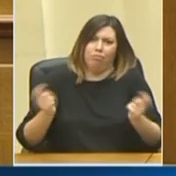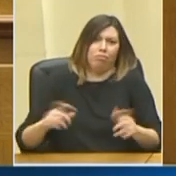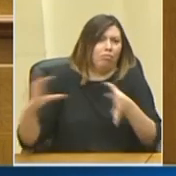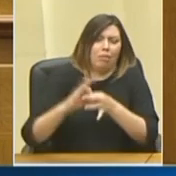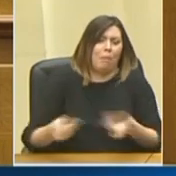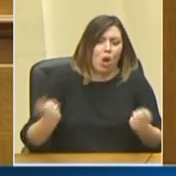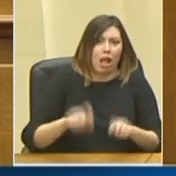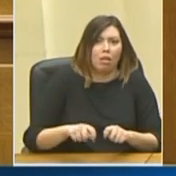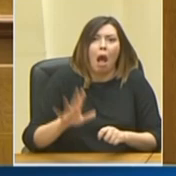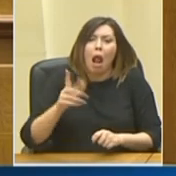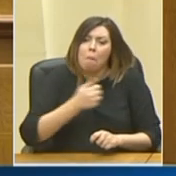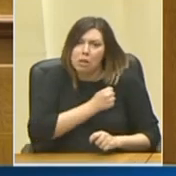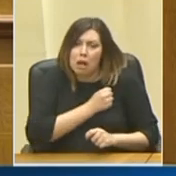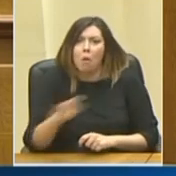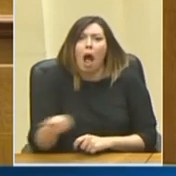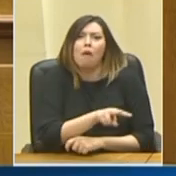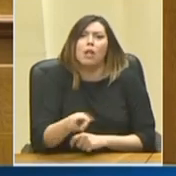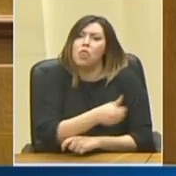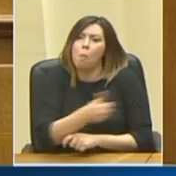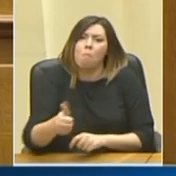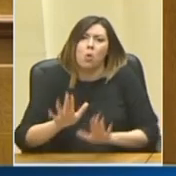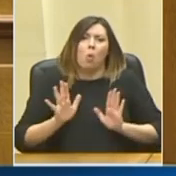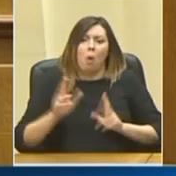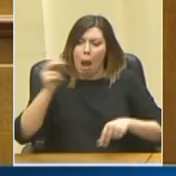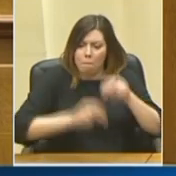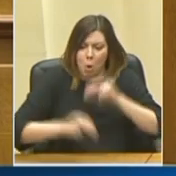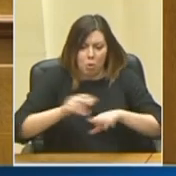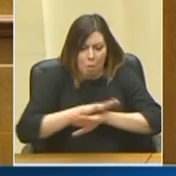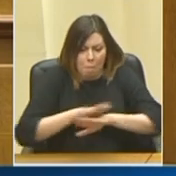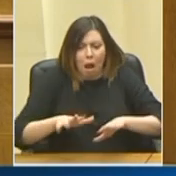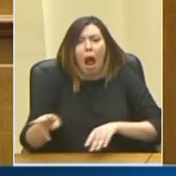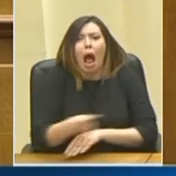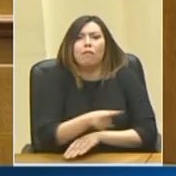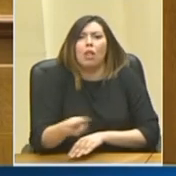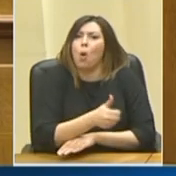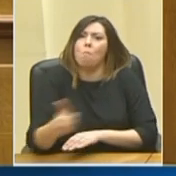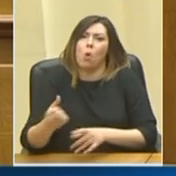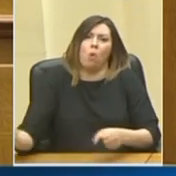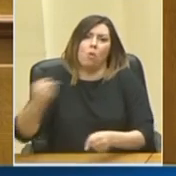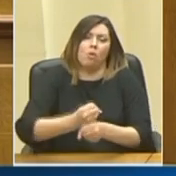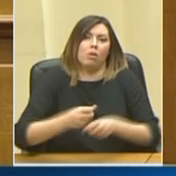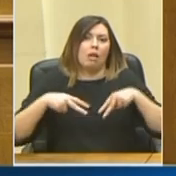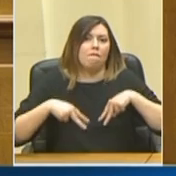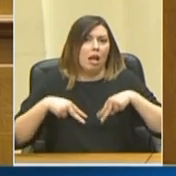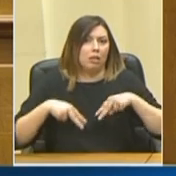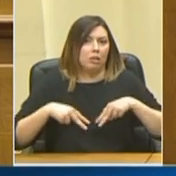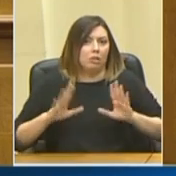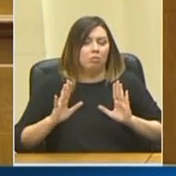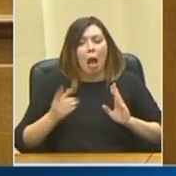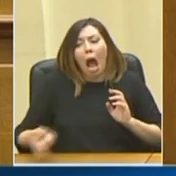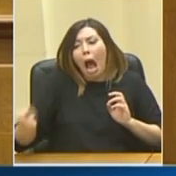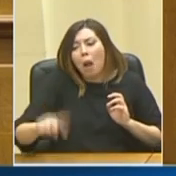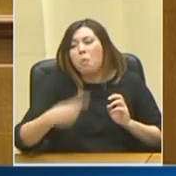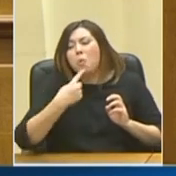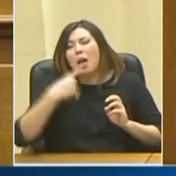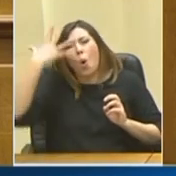η μόνη κυβέρνηση που μπορεί να υπάρξει μετά τις εκλογές. Δεν βλέπω άλλο σχήμα. Αυτό που λέει τώρα ο κύριος Τσίπρας, ότι θα